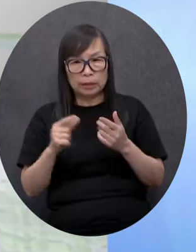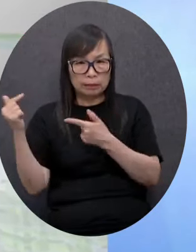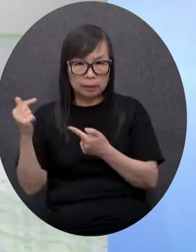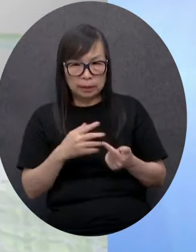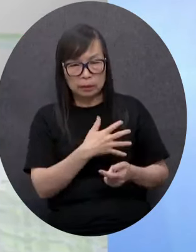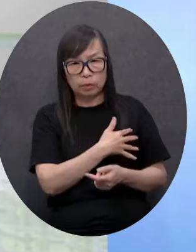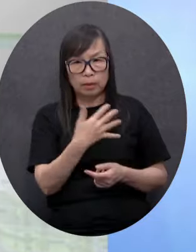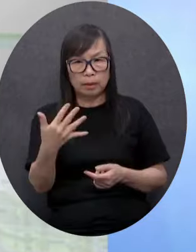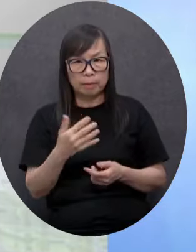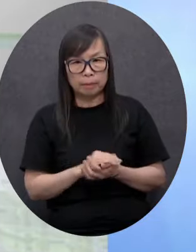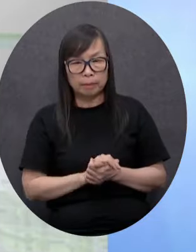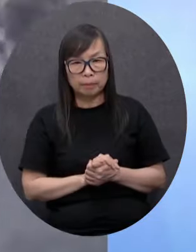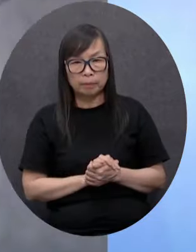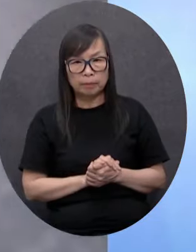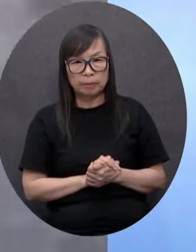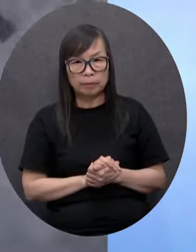星期五。